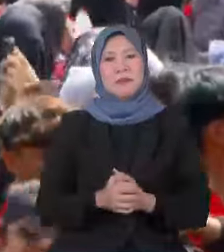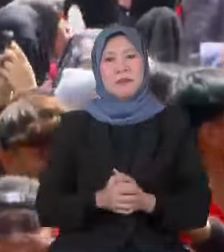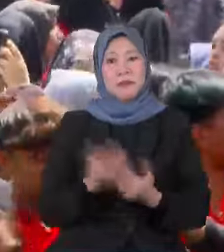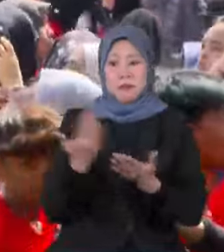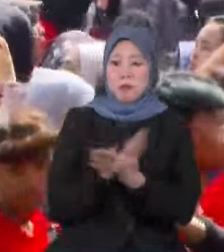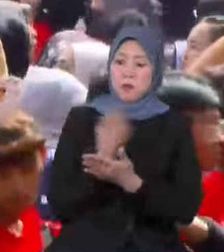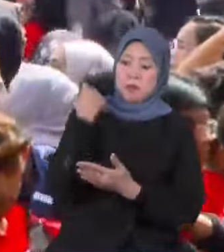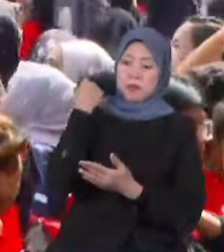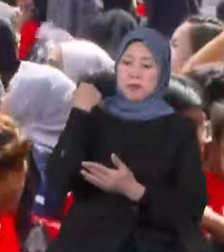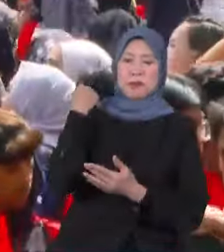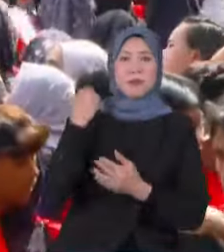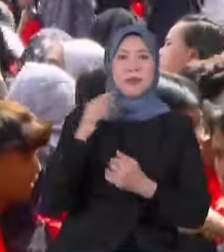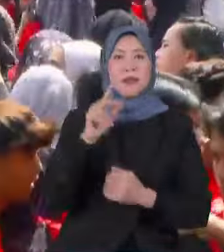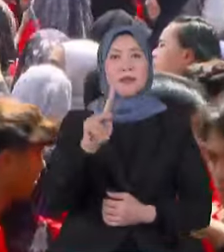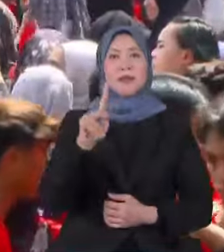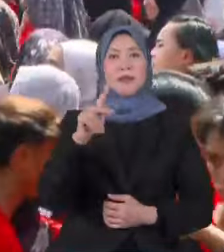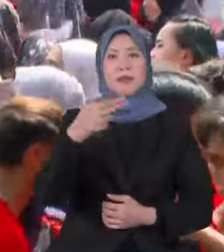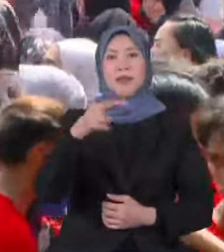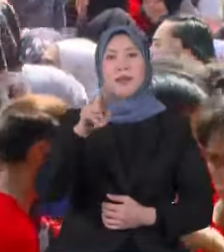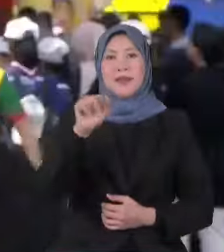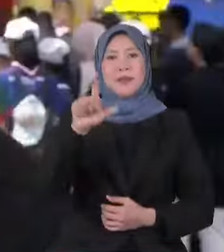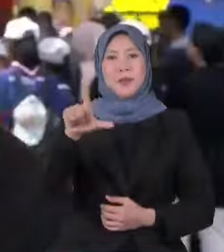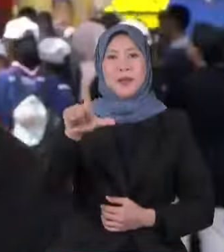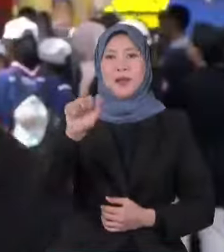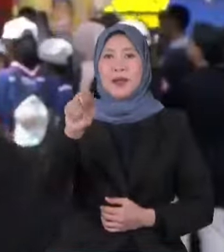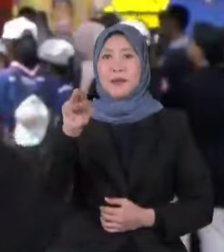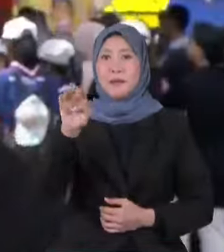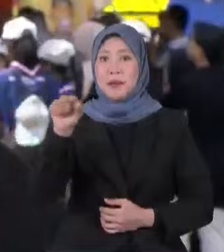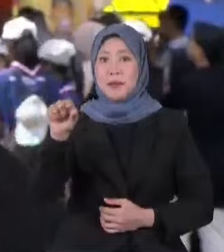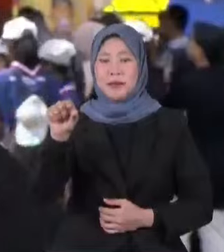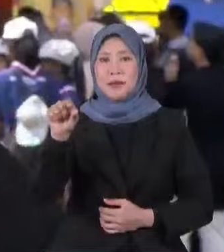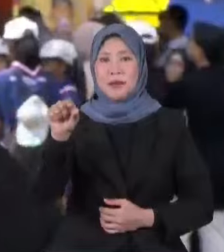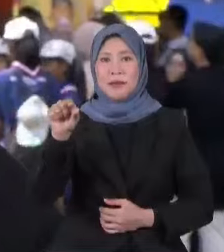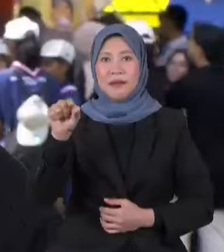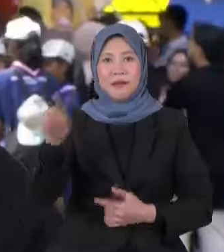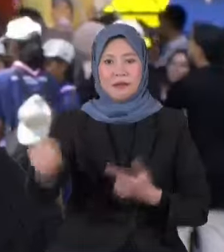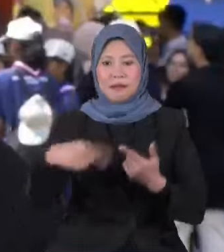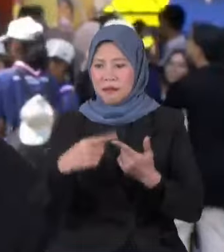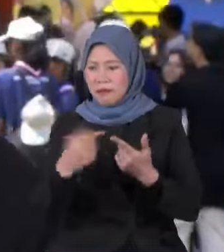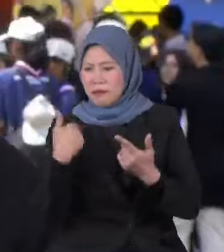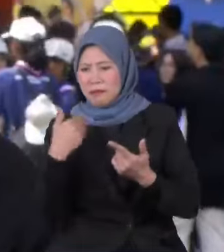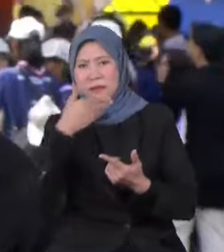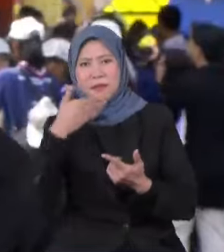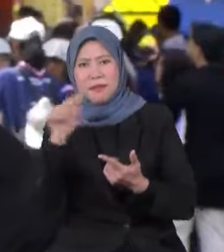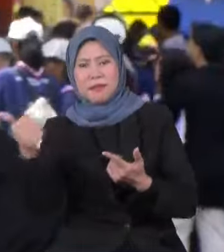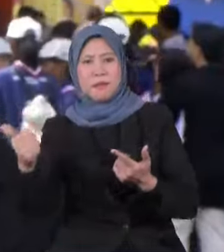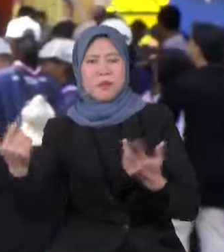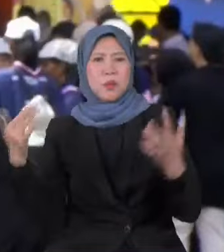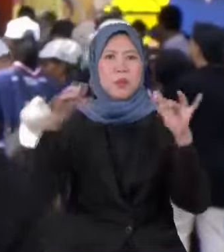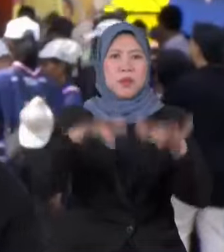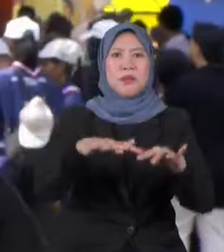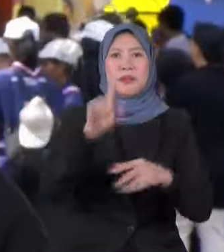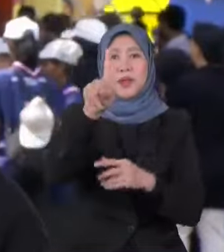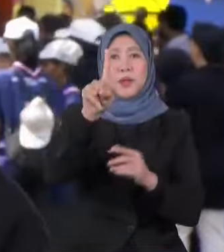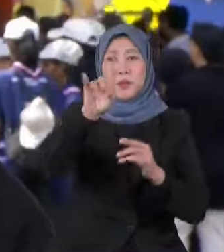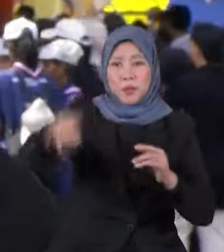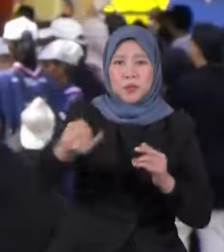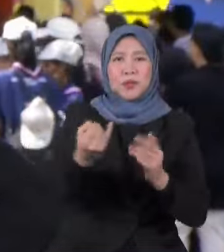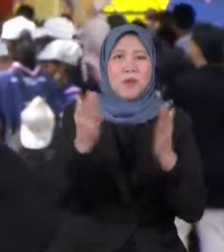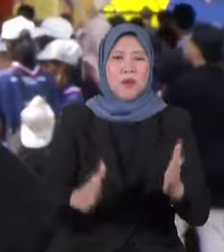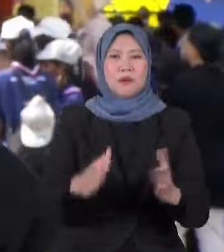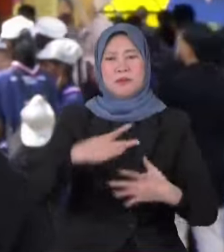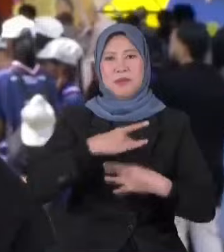think Khairul Amin dengan Sofian K berkolaborasi. Betul. Jarang kita tengok 1 million like dekat reel.